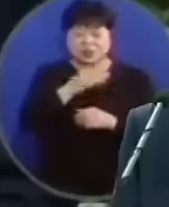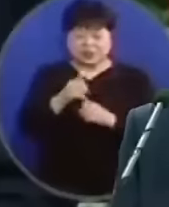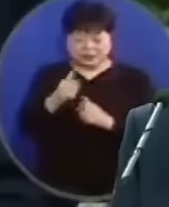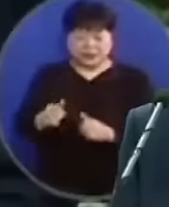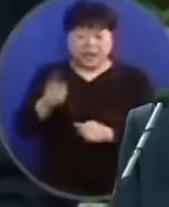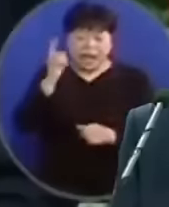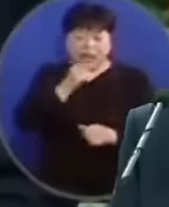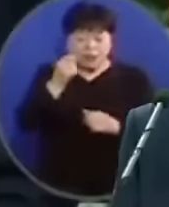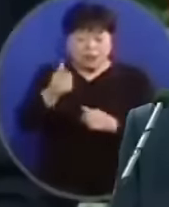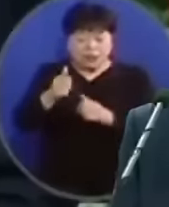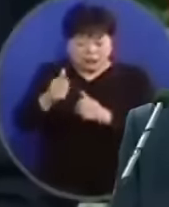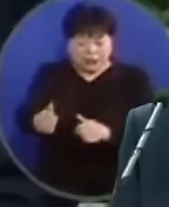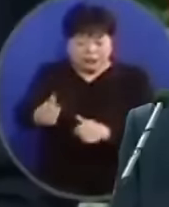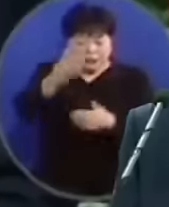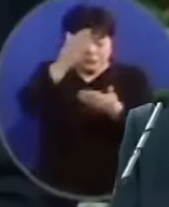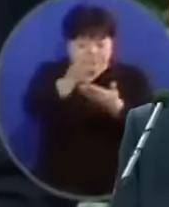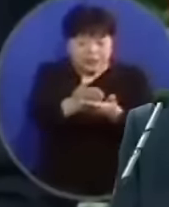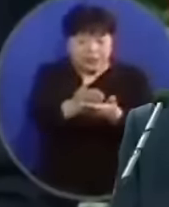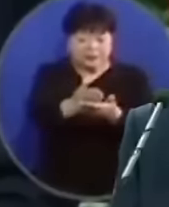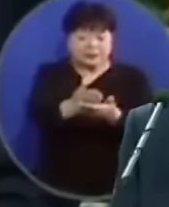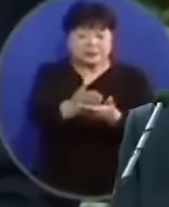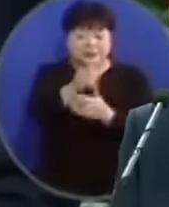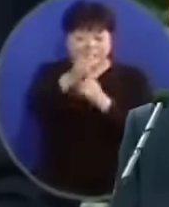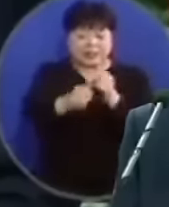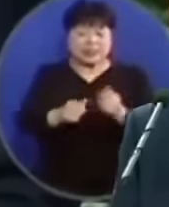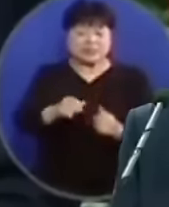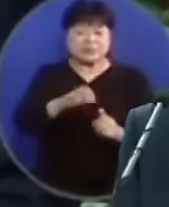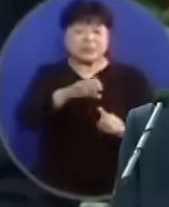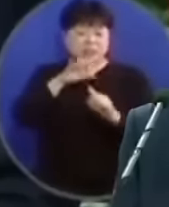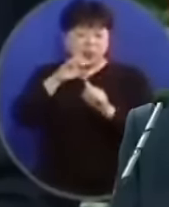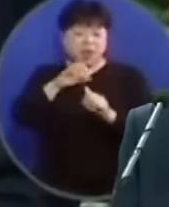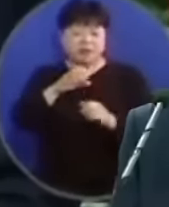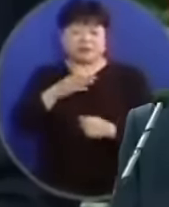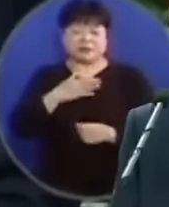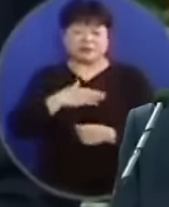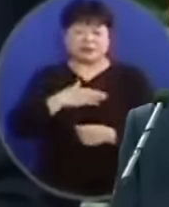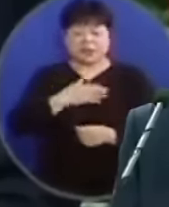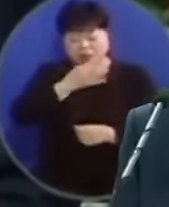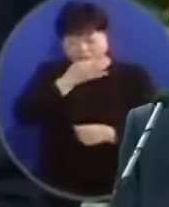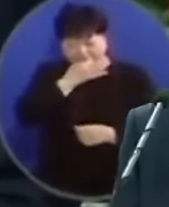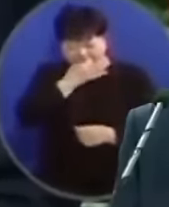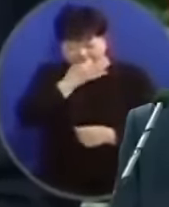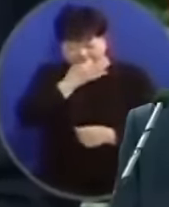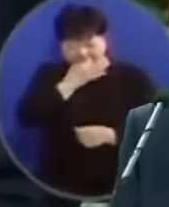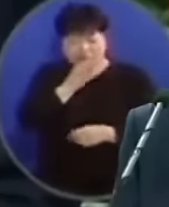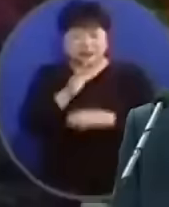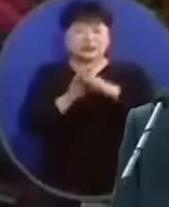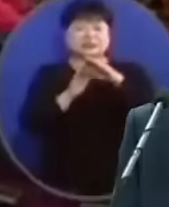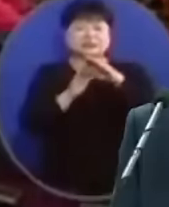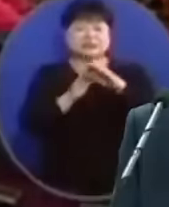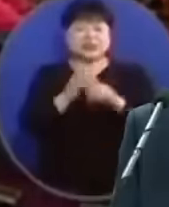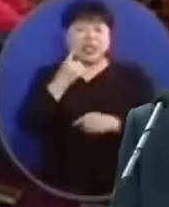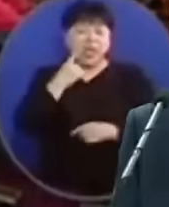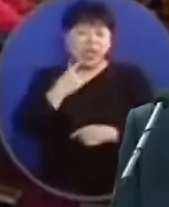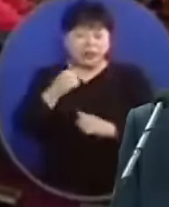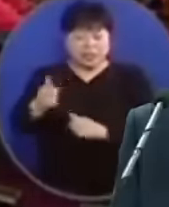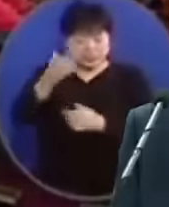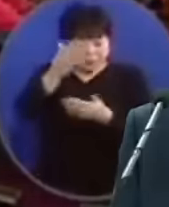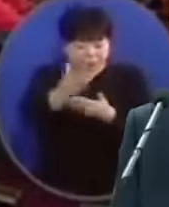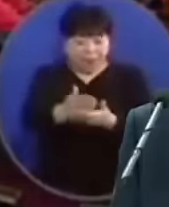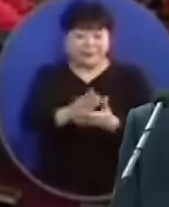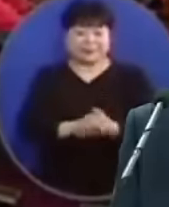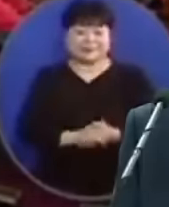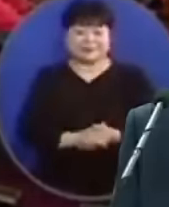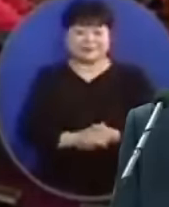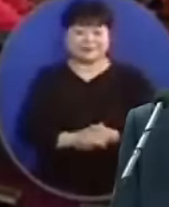사는 악한 꾀를 따르지 말아야 되고 하나님을 이용하여 자기 욕심을 충족시키려는 탐욕과 욕심도 따르지 말아야 되는